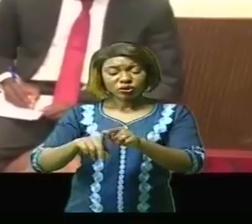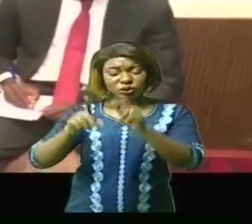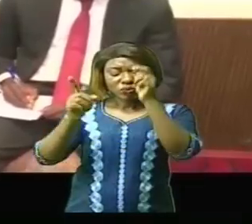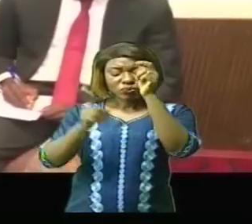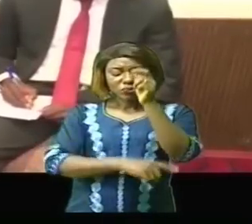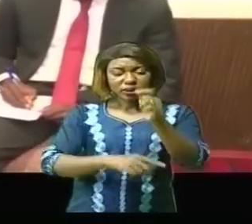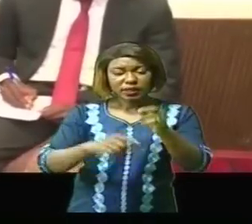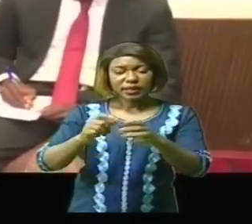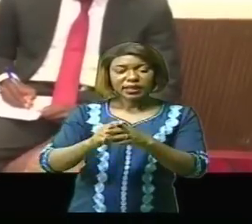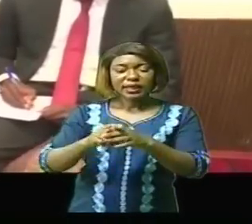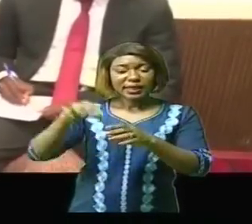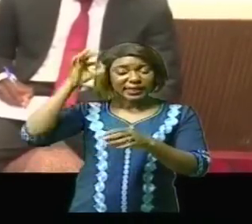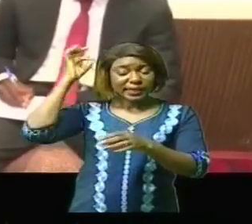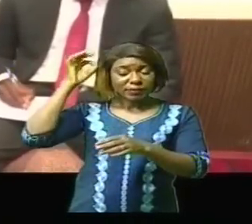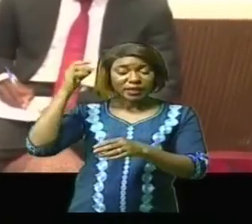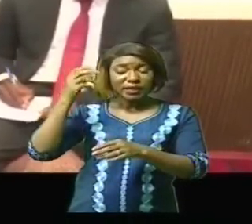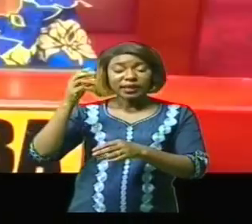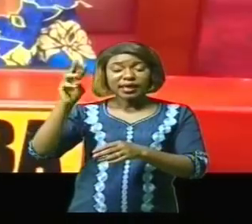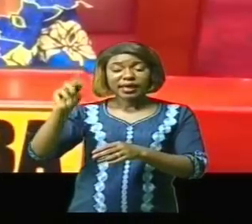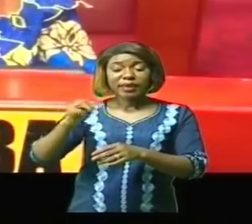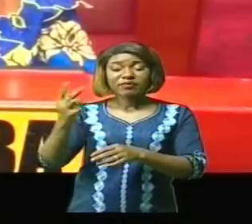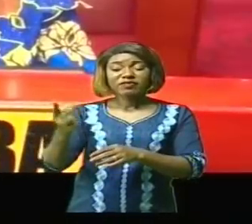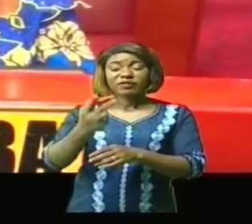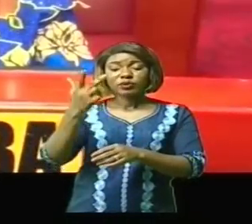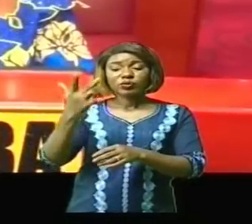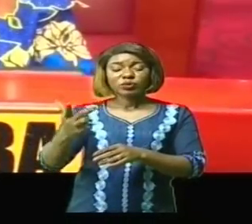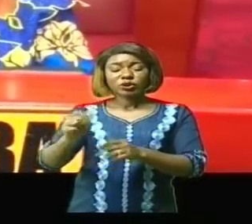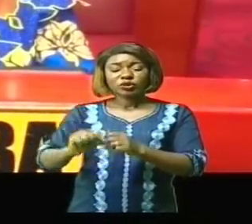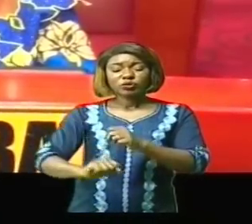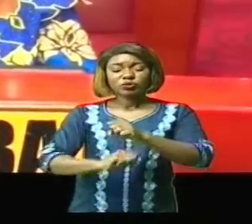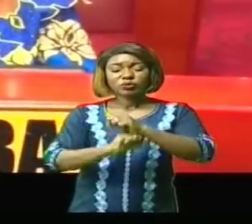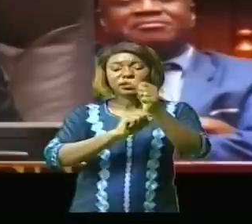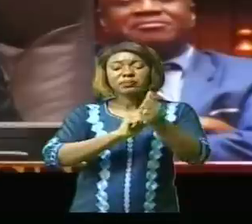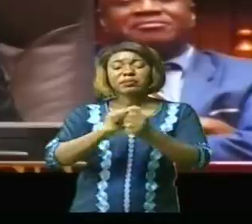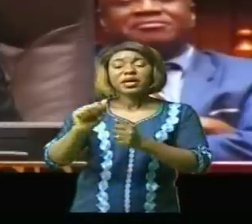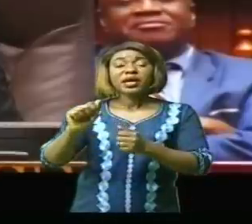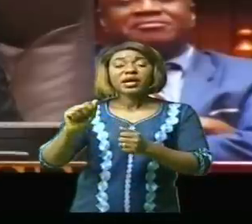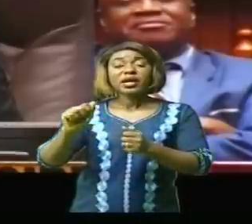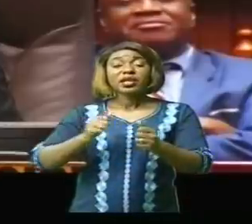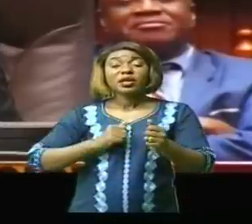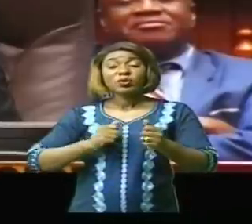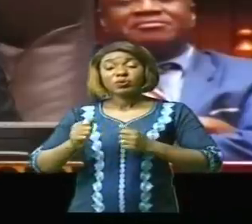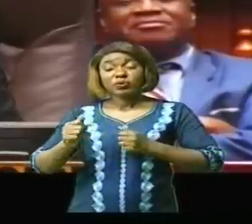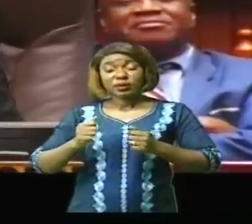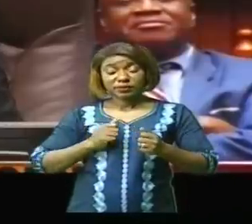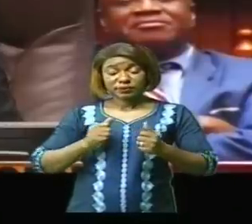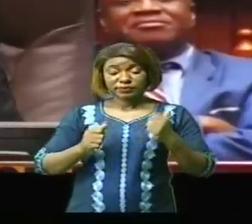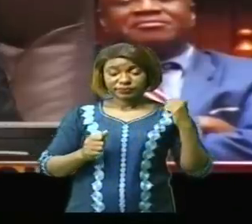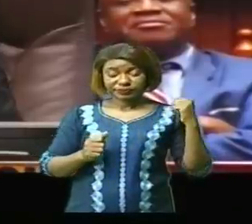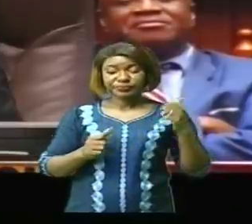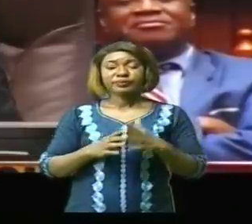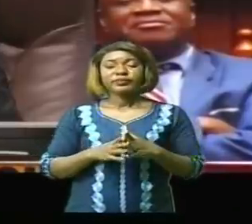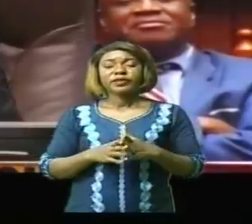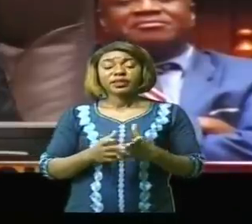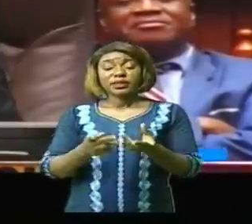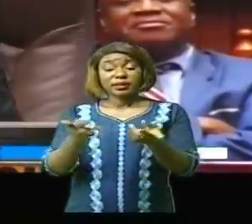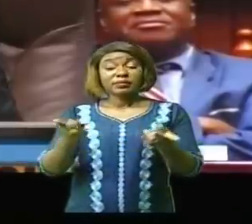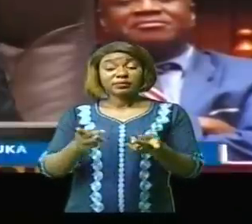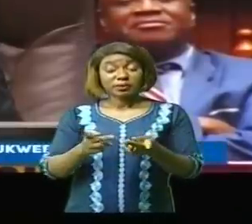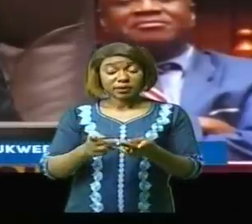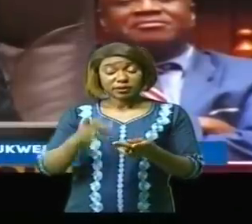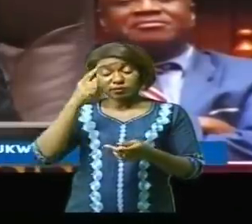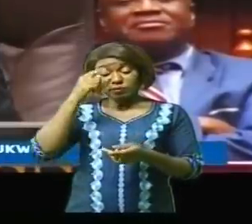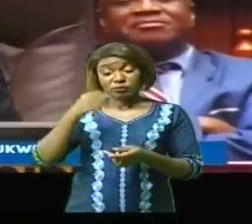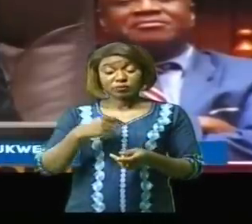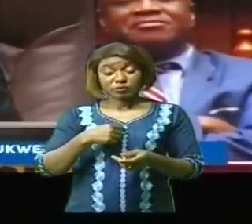du M23 soutenus par le Rwanda. C'est ici le lieu pour moi et l'opportunité de saluer les efforts que